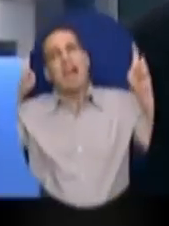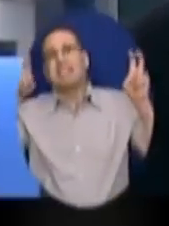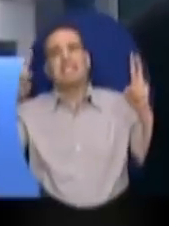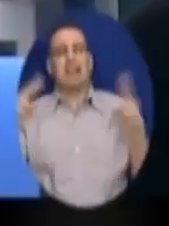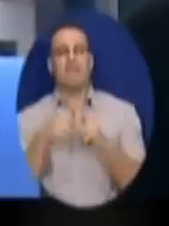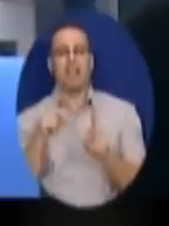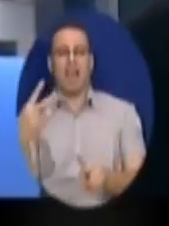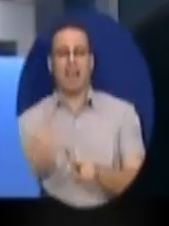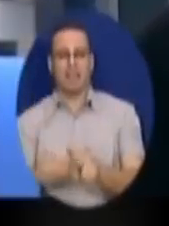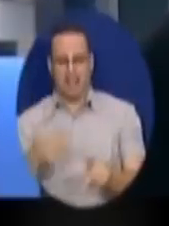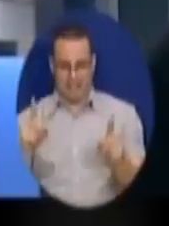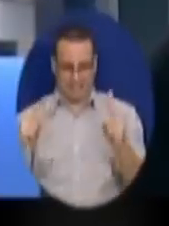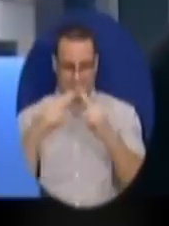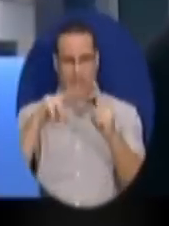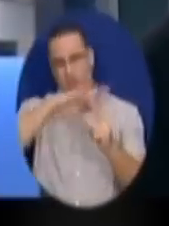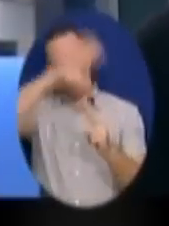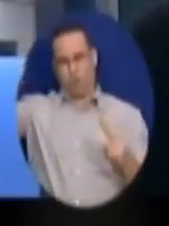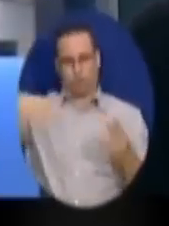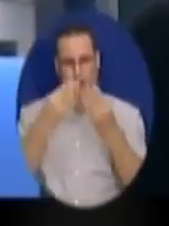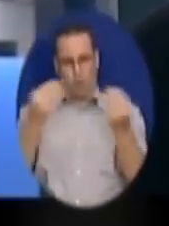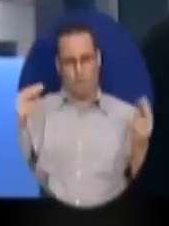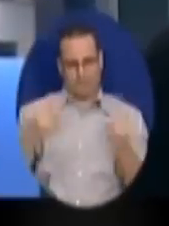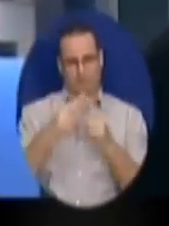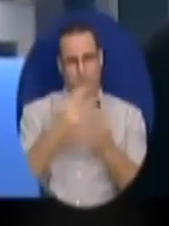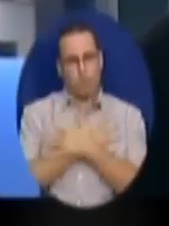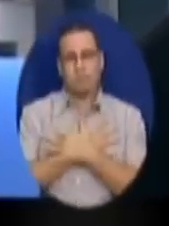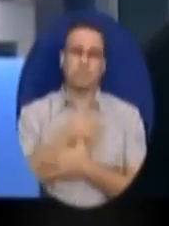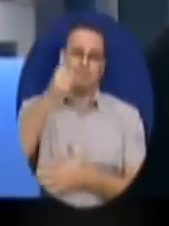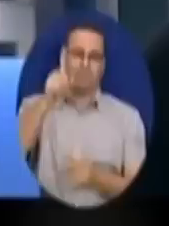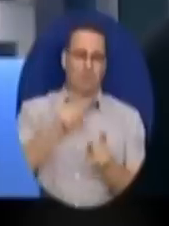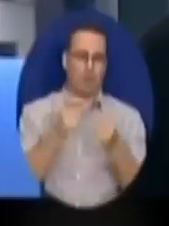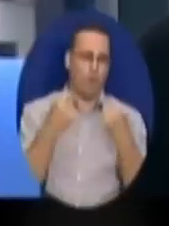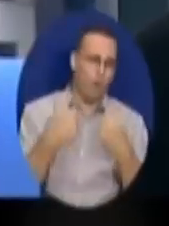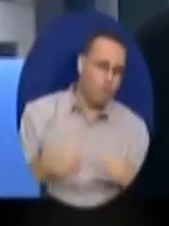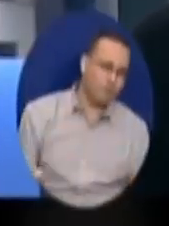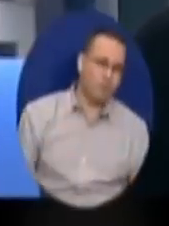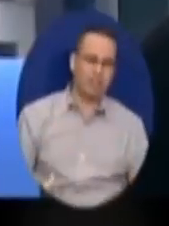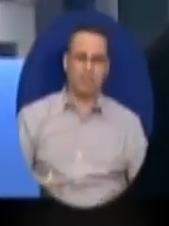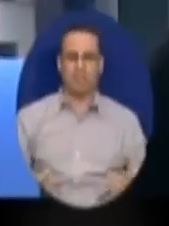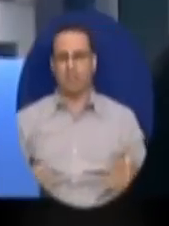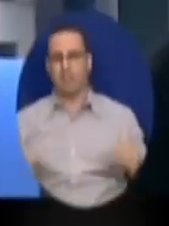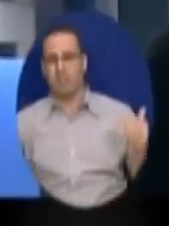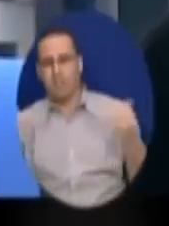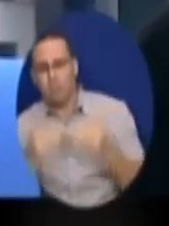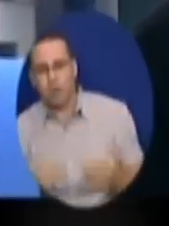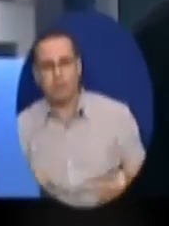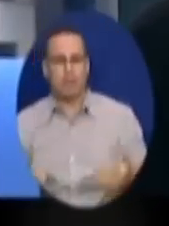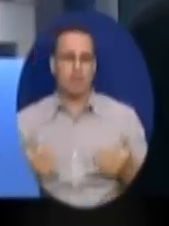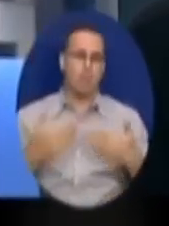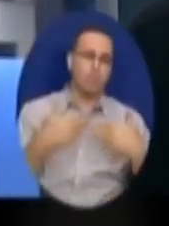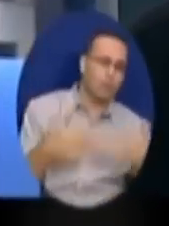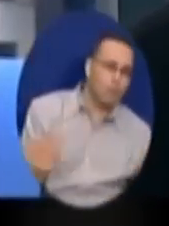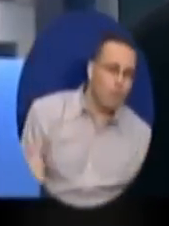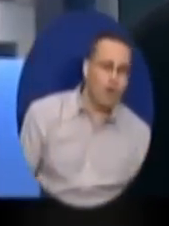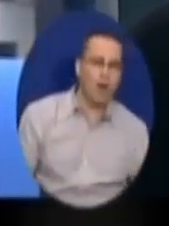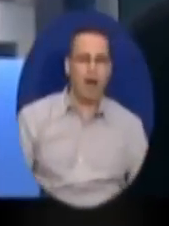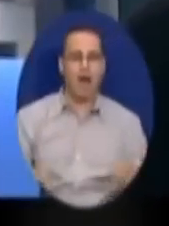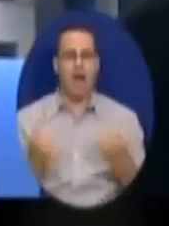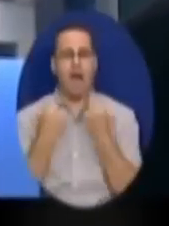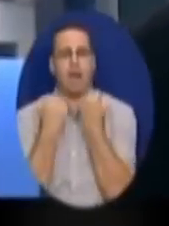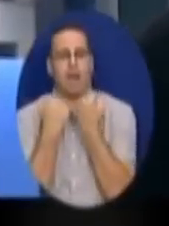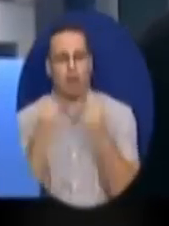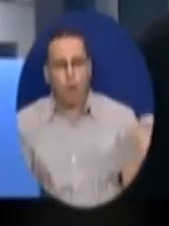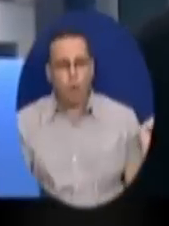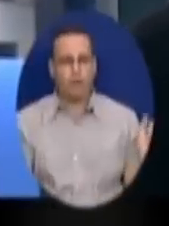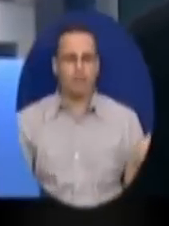אומרת צרפת כמו שרוב הצרפתים רוצים אותה מדינה חופשית דמוקרטית פתוחה חילונית זה מה שנקרא ערכי הרפובליקה